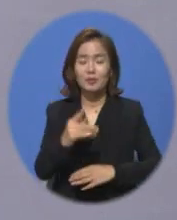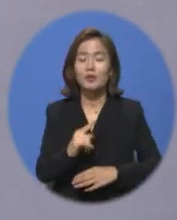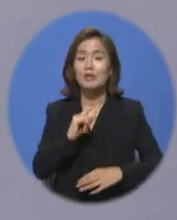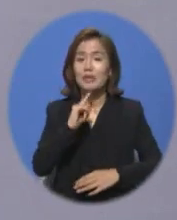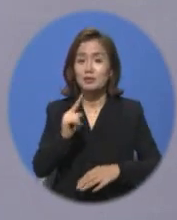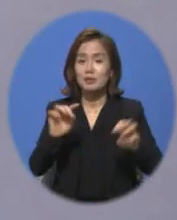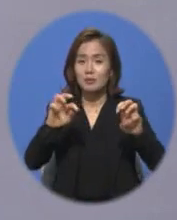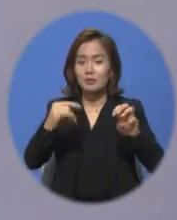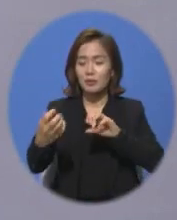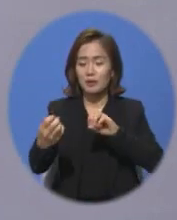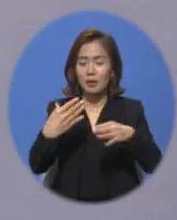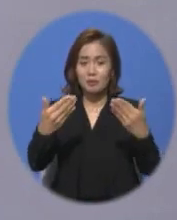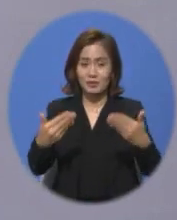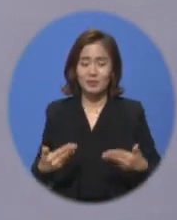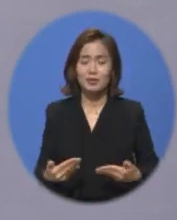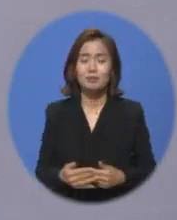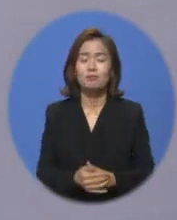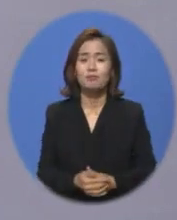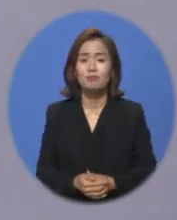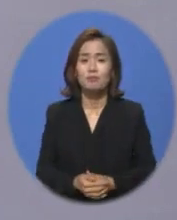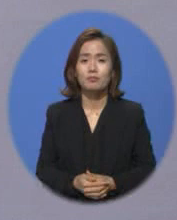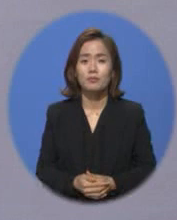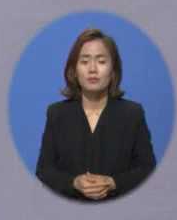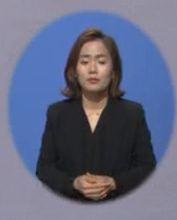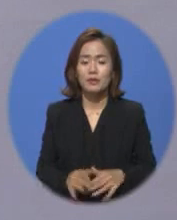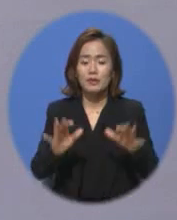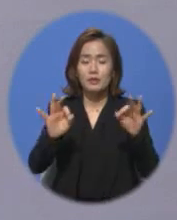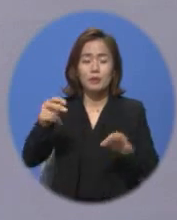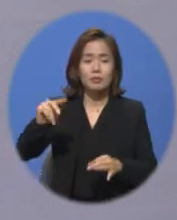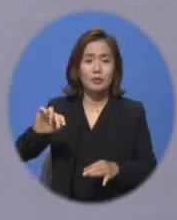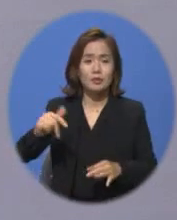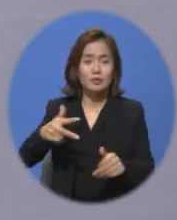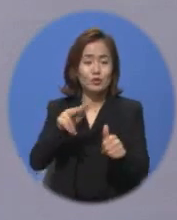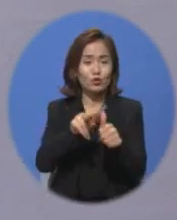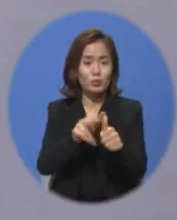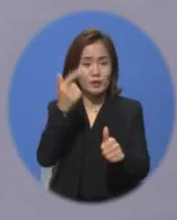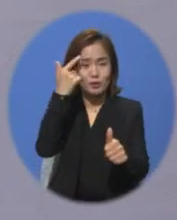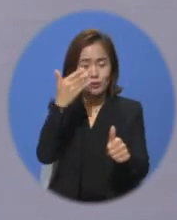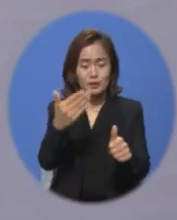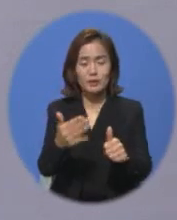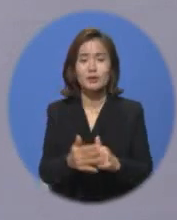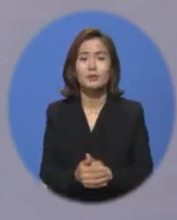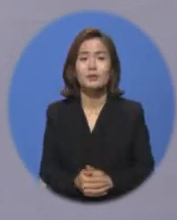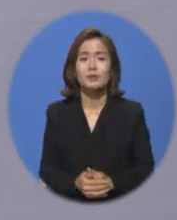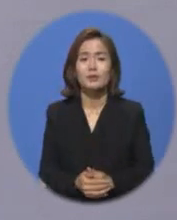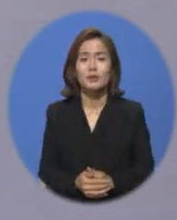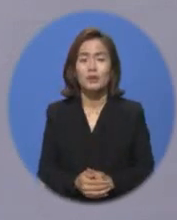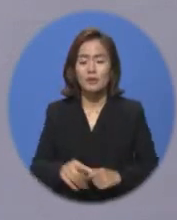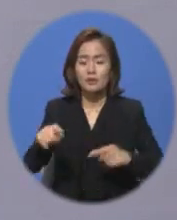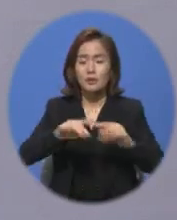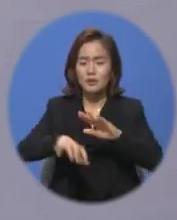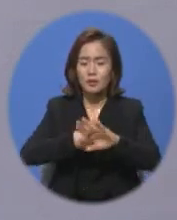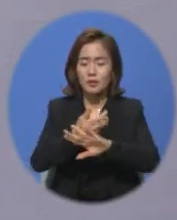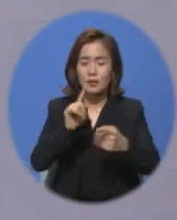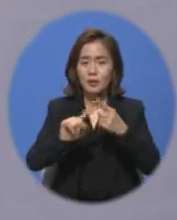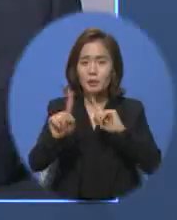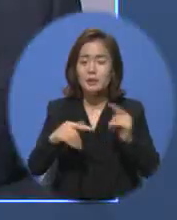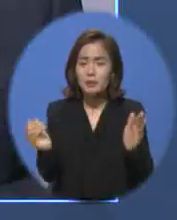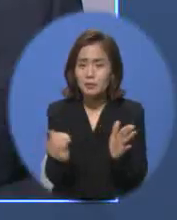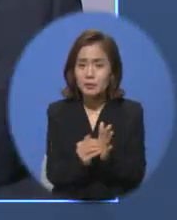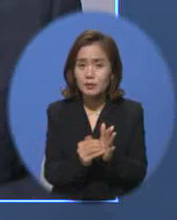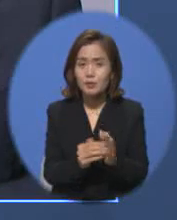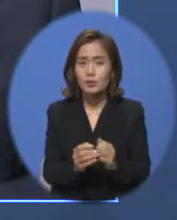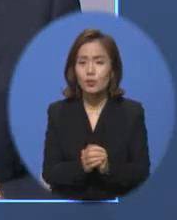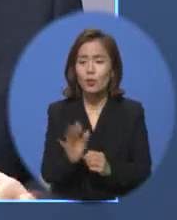질문시간은1분30초,답변시간은1분30초입니다 . 김경진후보자님께질문하나드리고싶습니다. 정치개혁과혼합비례대표제에대해말씀하셨습니다